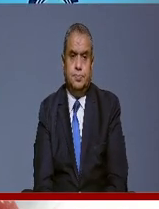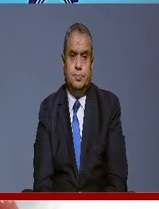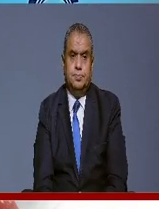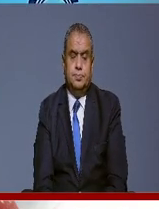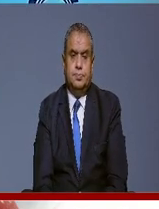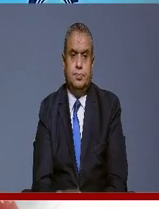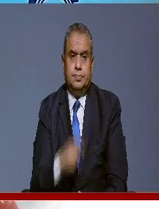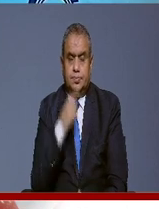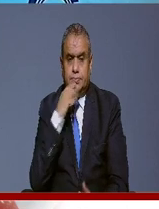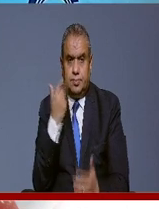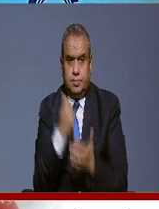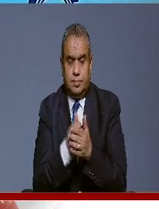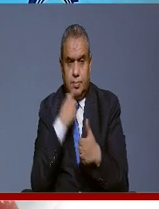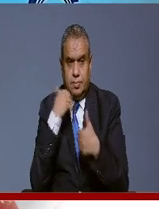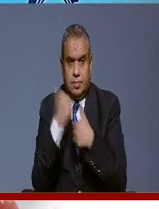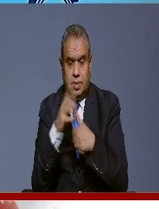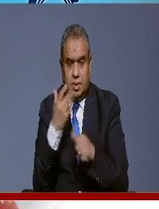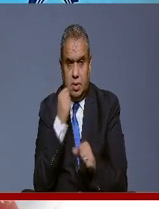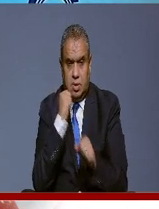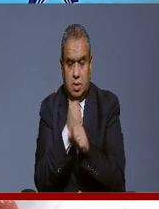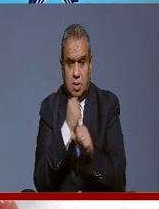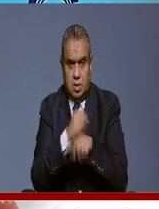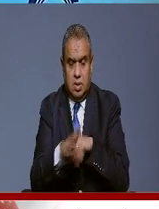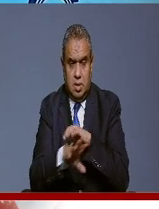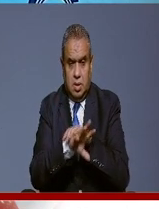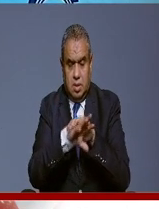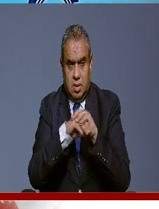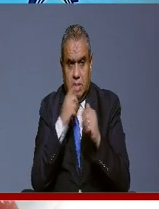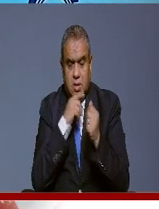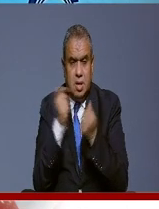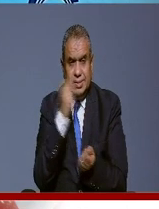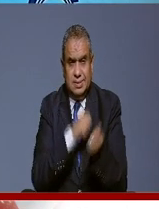ولكن لما أجي نتكلم على الصناعة بصفة عامة،